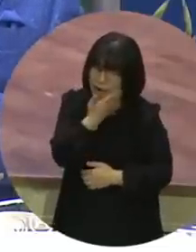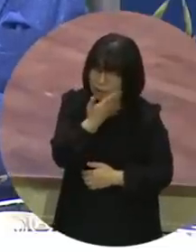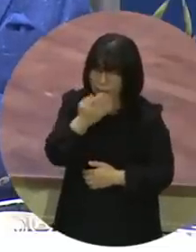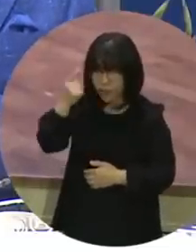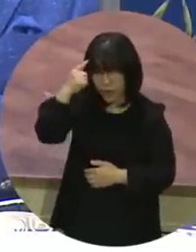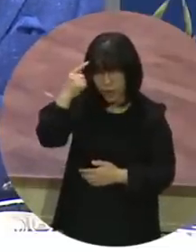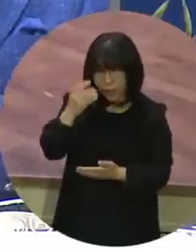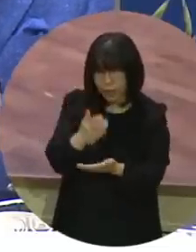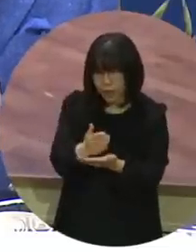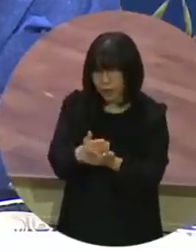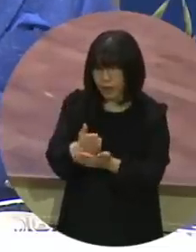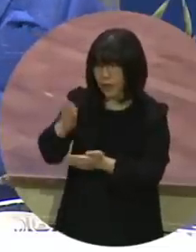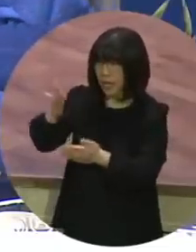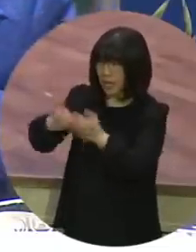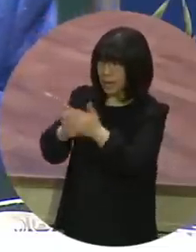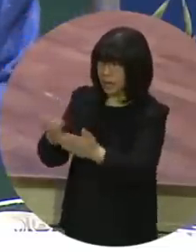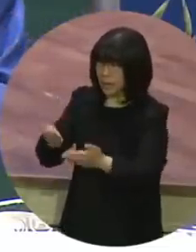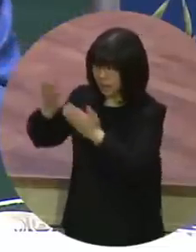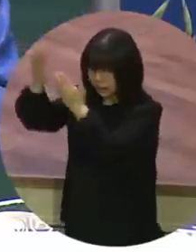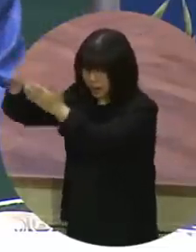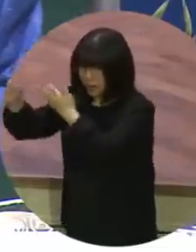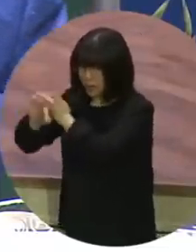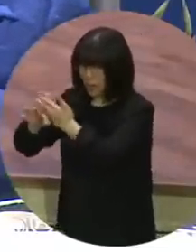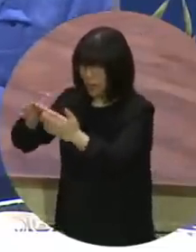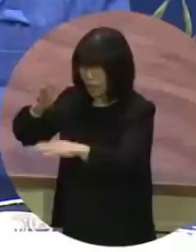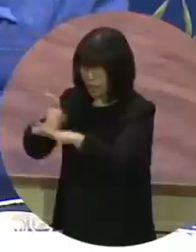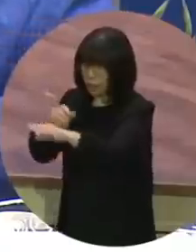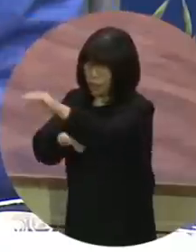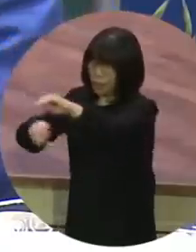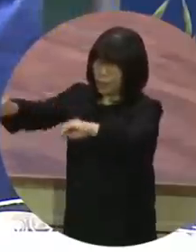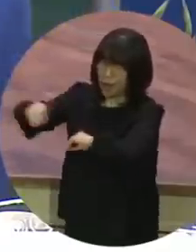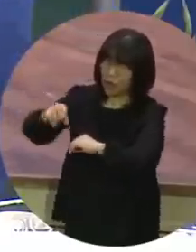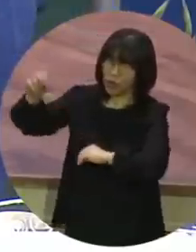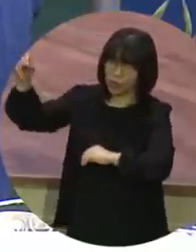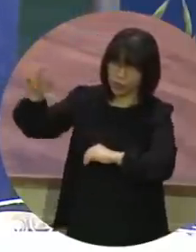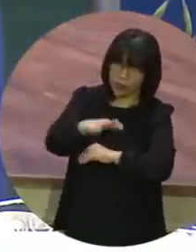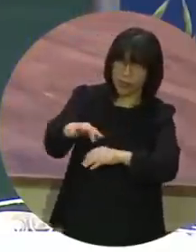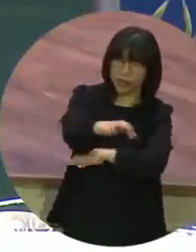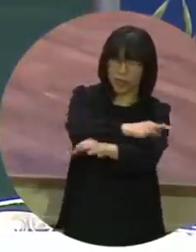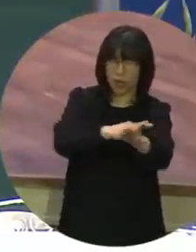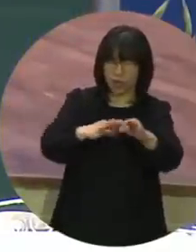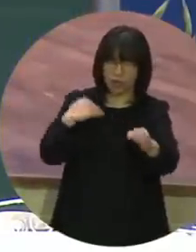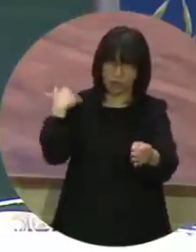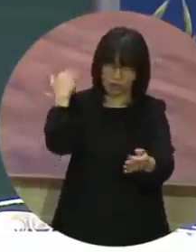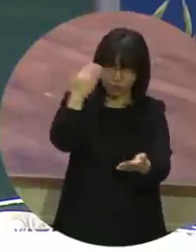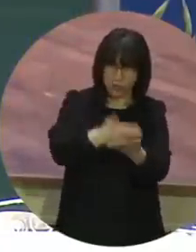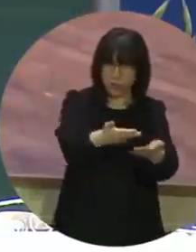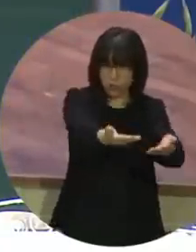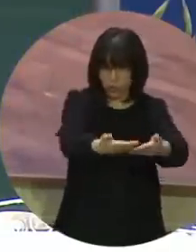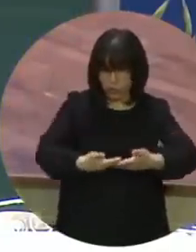그 드려지면 하나님 빛의 경제를 바꿔주신다니까요. 로마서 16장 23절.